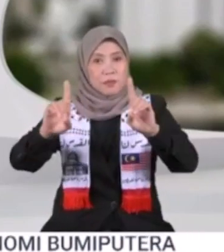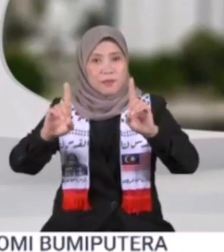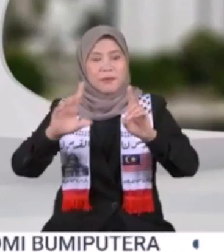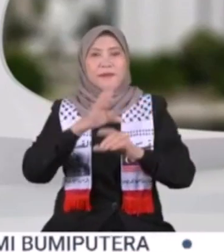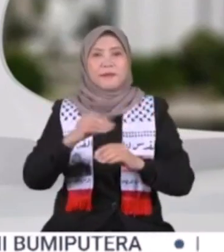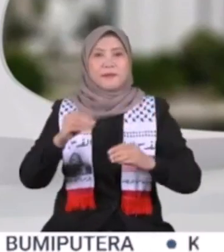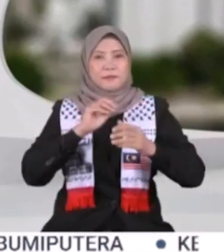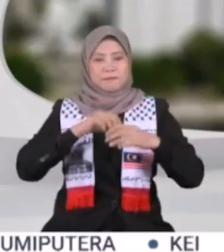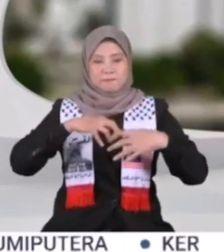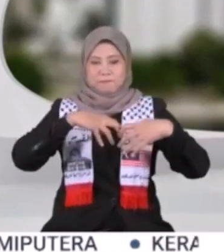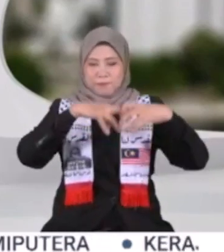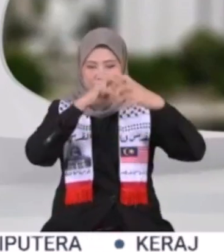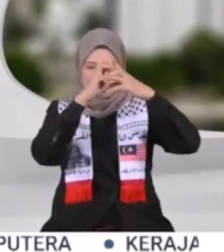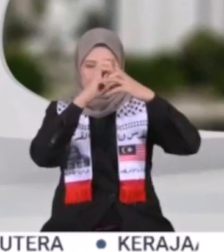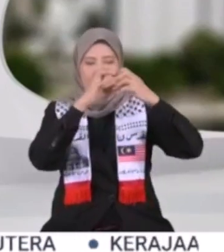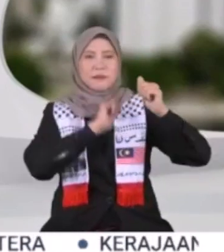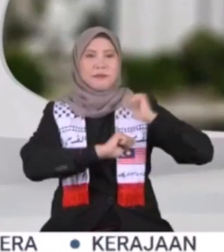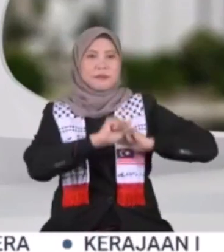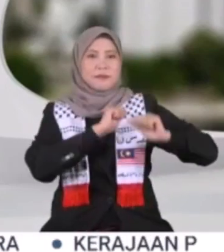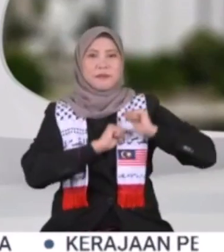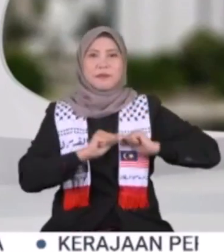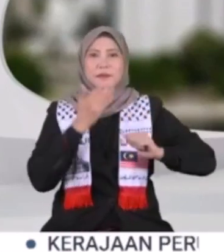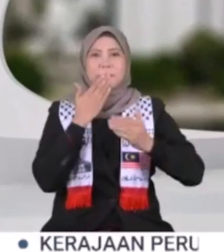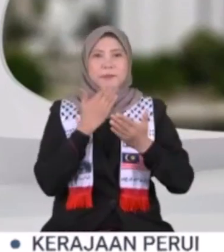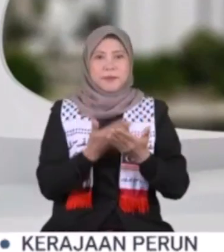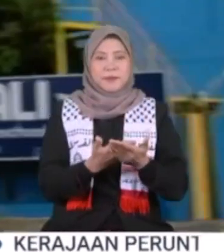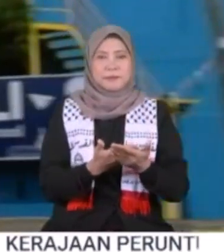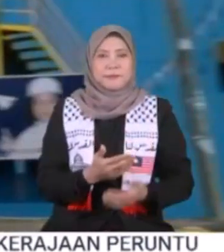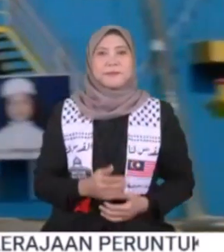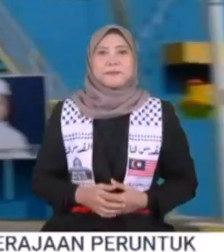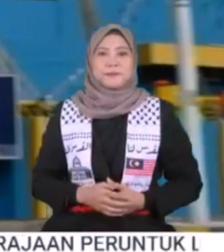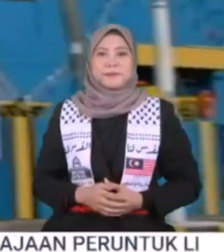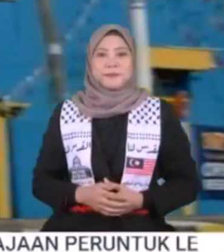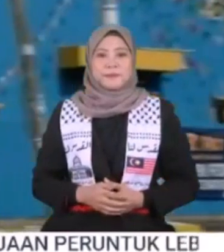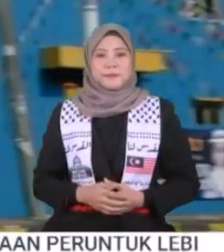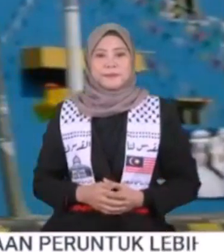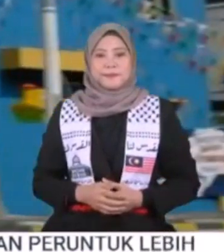pembentukan akhlak dan keperibadian mulia.